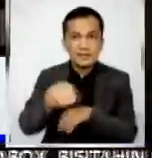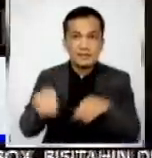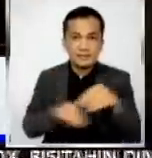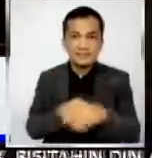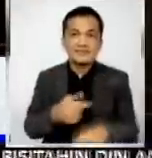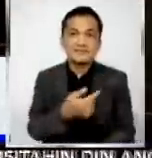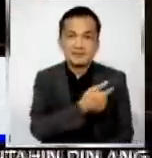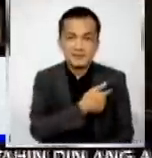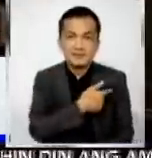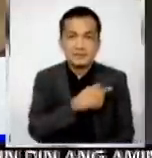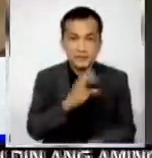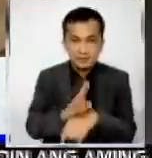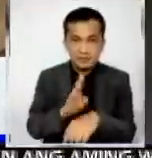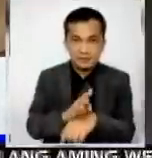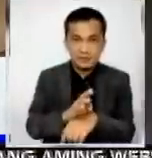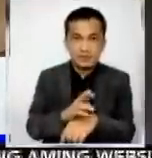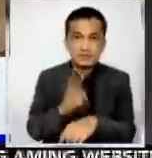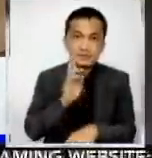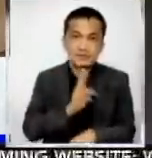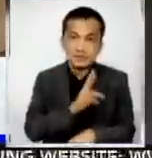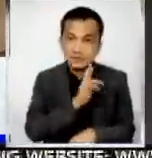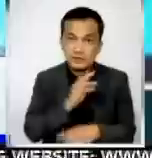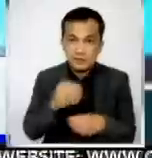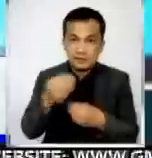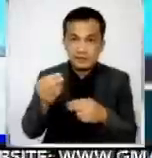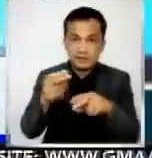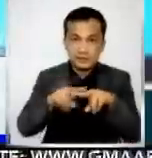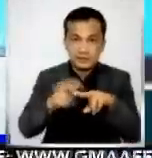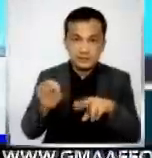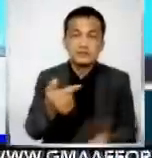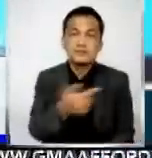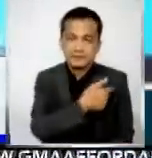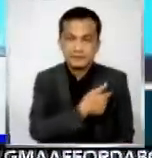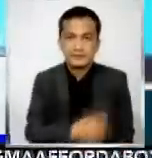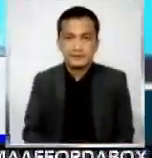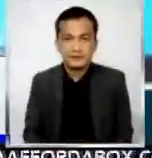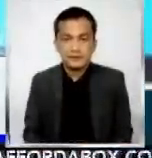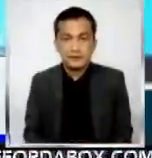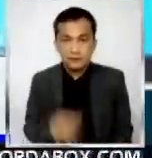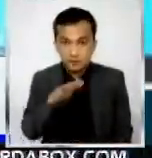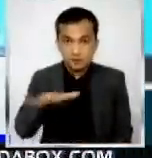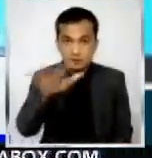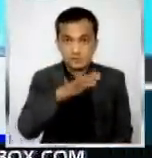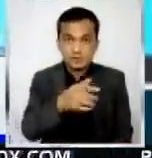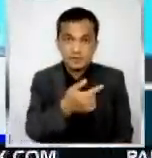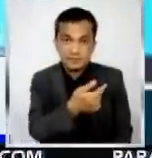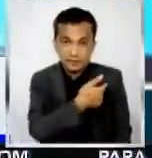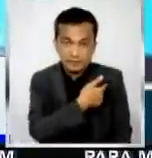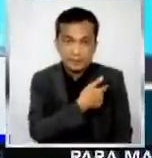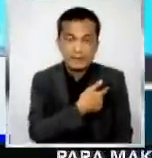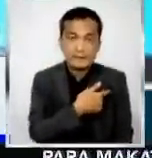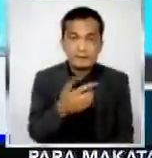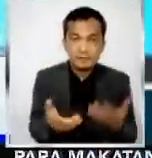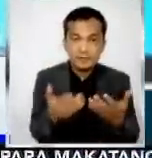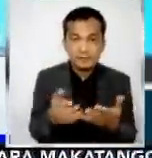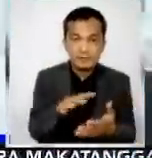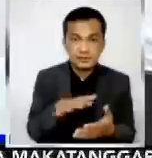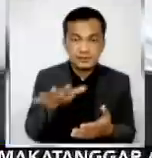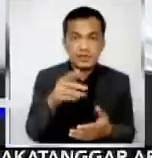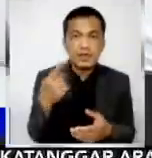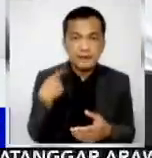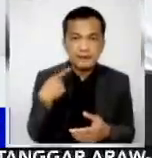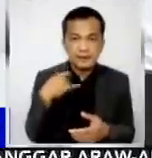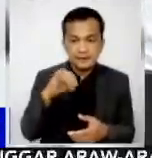tulad ng restaurants ang nagbibigay ng discount sa mga nabakunahan. Yung doon sa mga nabakunahan, probably they might have certain incentives also.